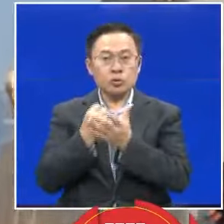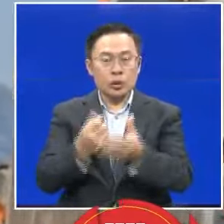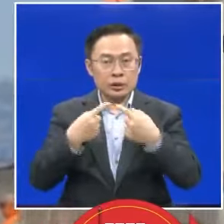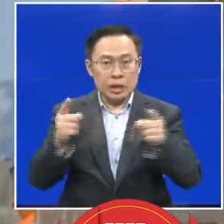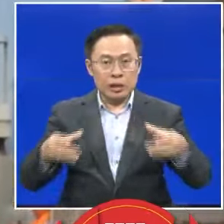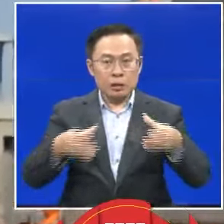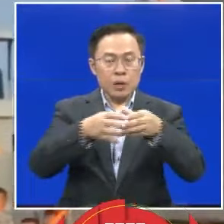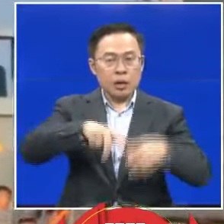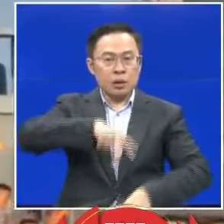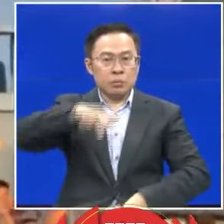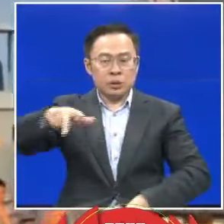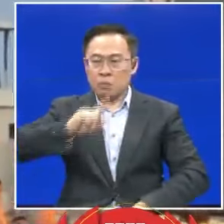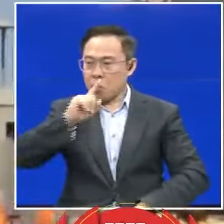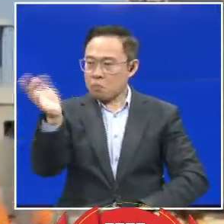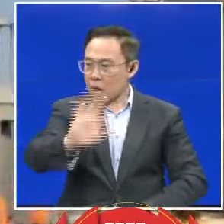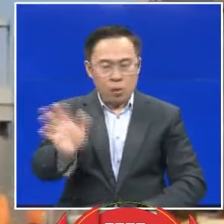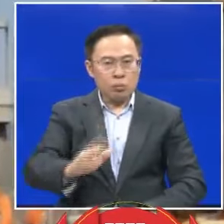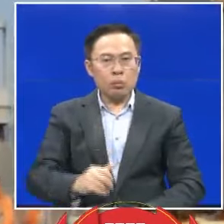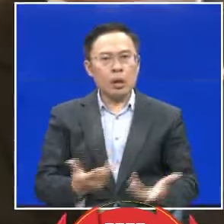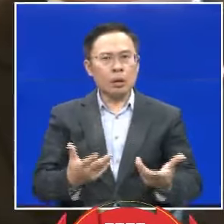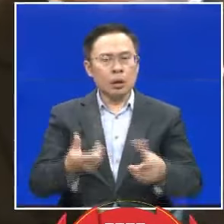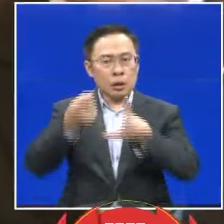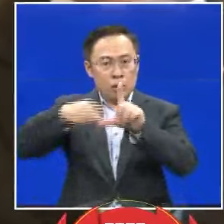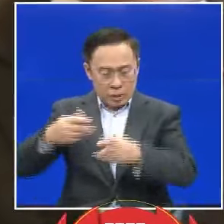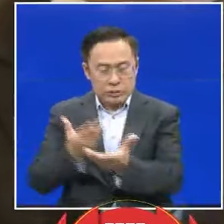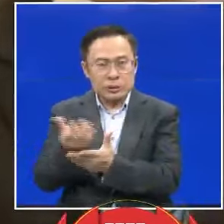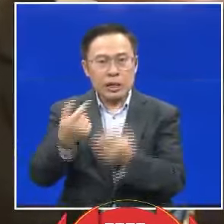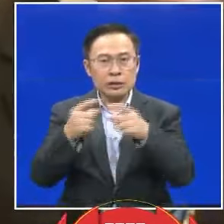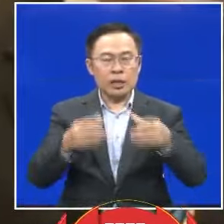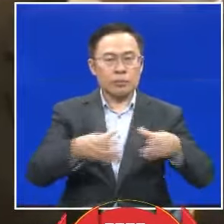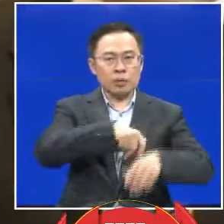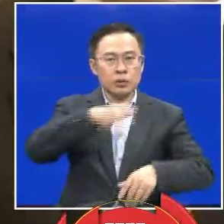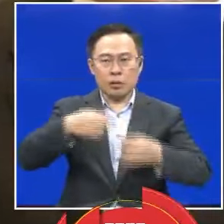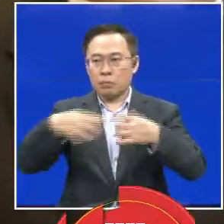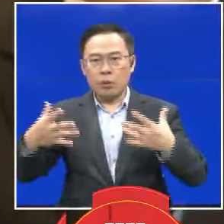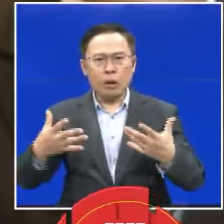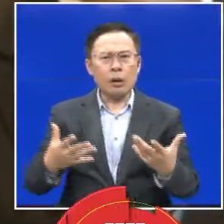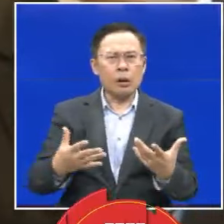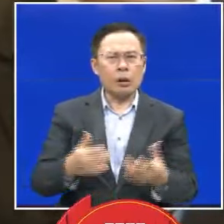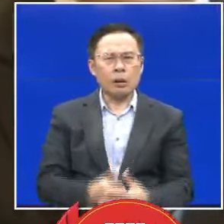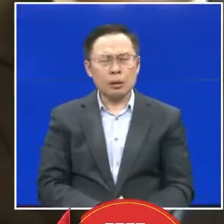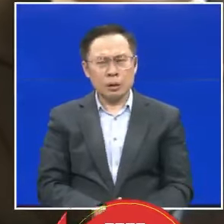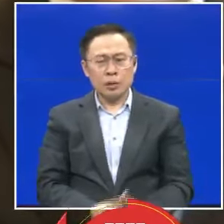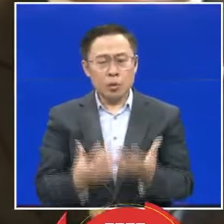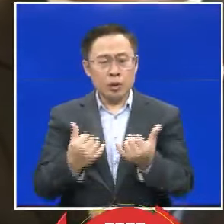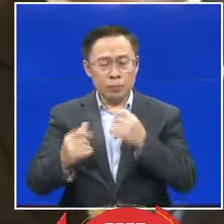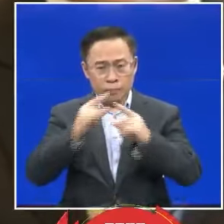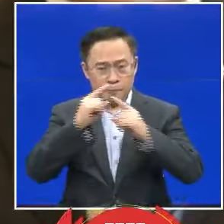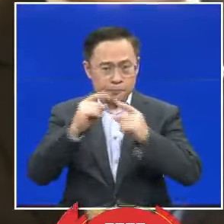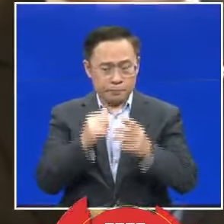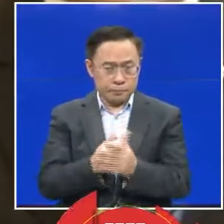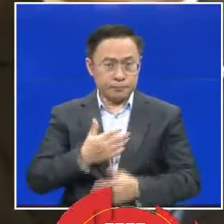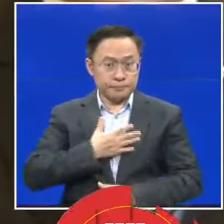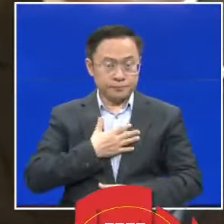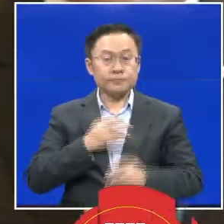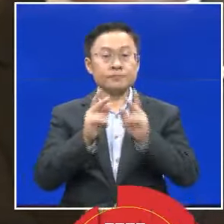รคเพื่อไทยนะคะคุณรังสิมันต์โรมบอกว่าอันนี้ก็ไม่สามารถแสดงจุดยืนเรื่องของงบได้เพราะที่มาวันนี้เนี่ยมาในฐานะ